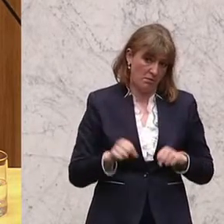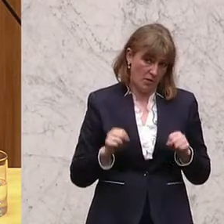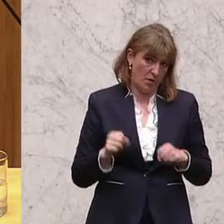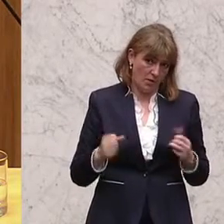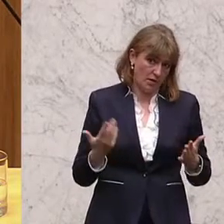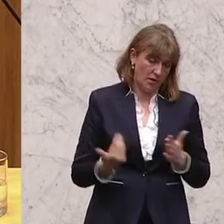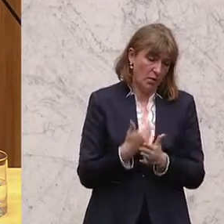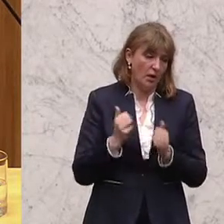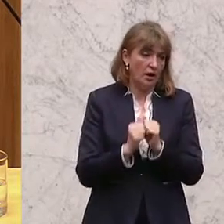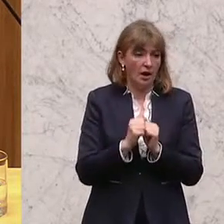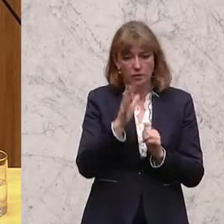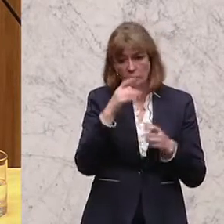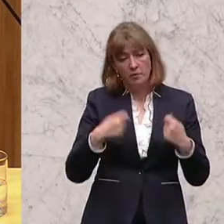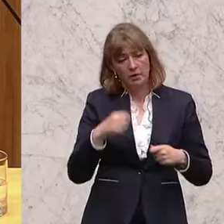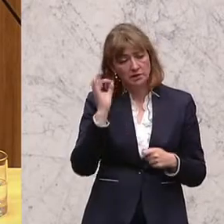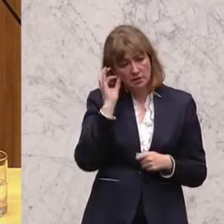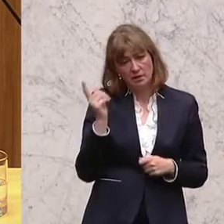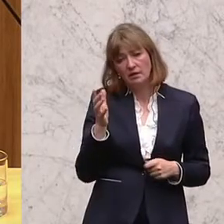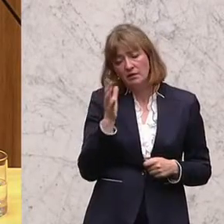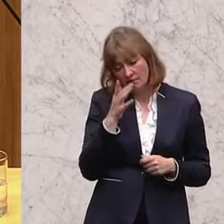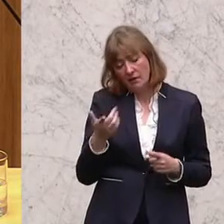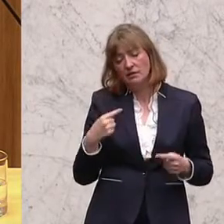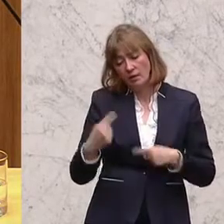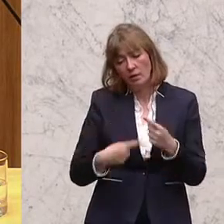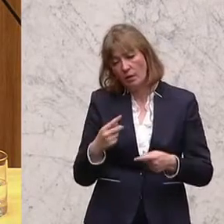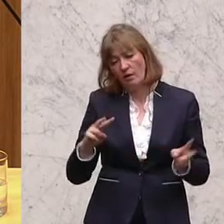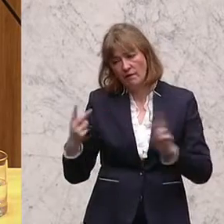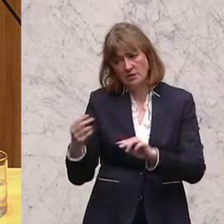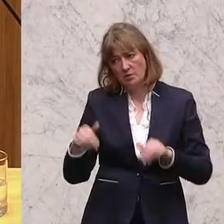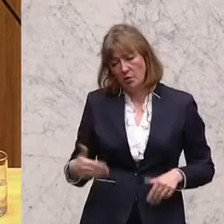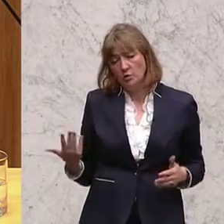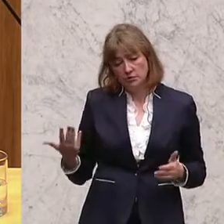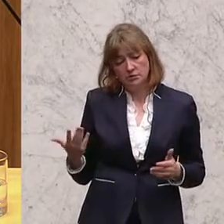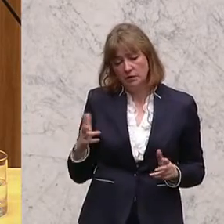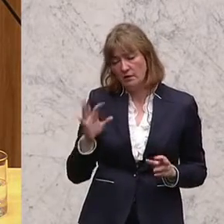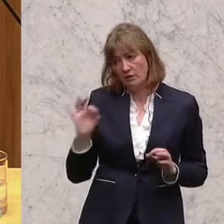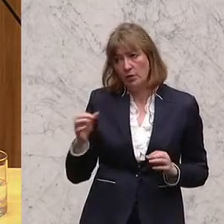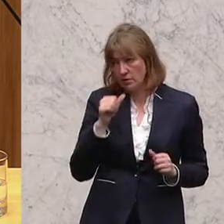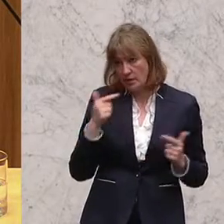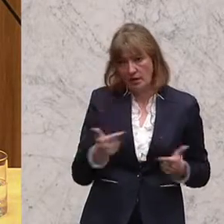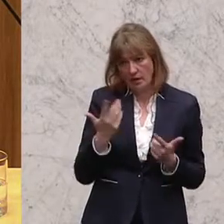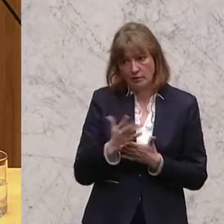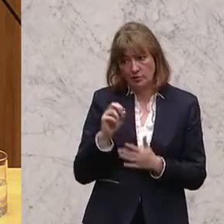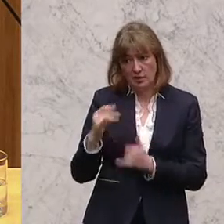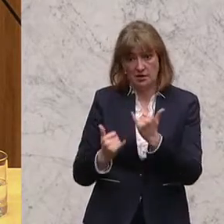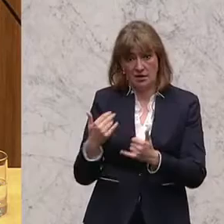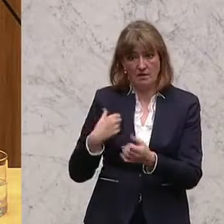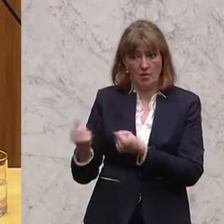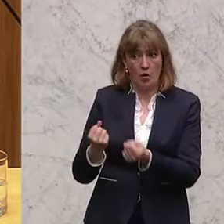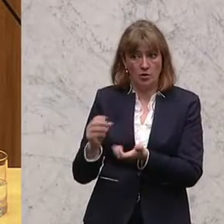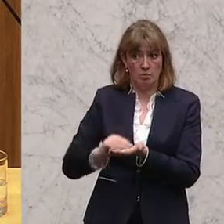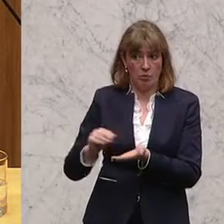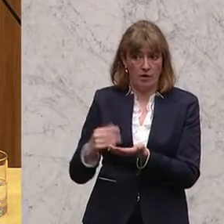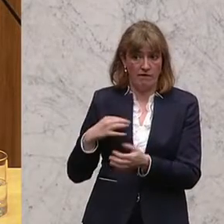neue Rechnungshofpräsidentin wird sicher einen Rollenwechsel vornehmen müssen, der ihr mit Sicherheit nicht so leicht fallen wird. Wenn du 13 Jahre lang in einem Politbüro